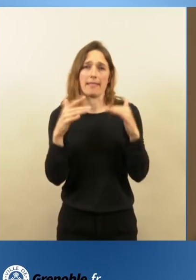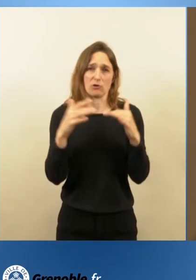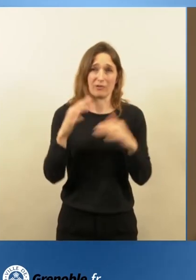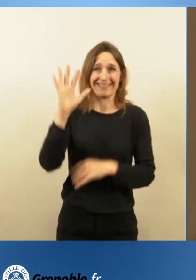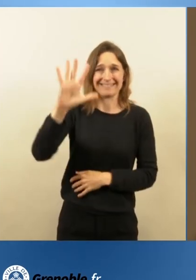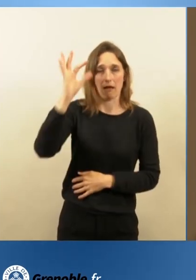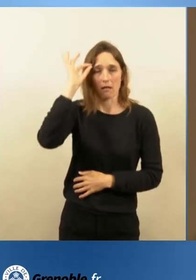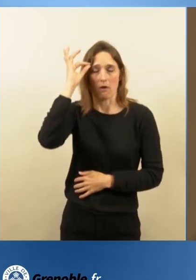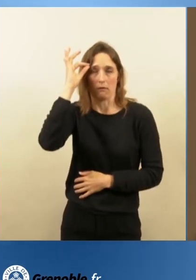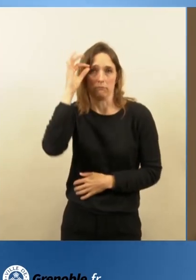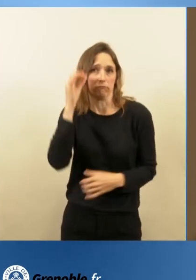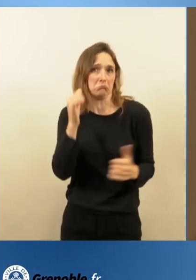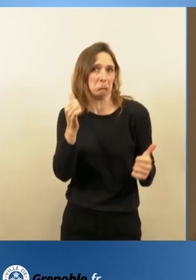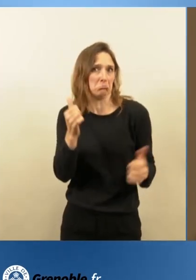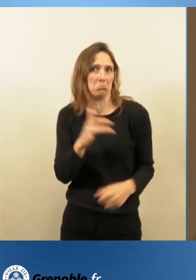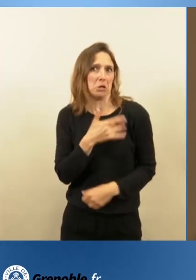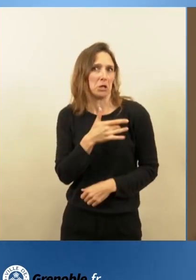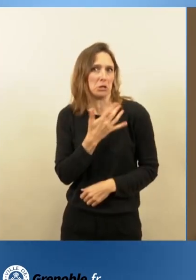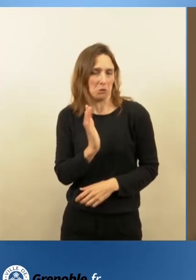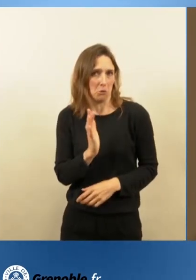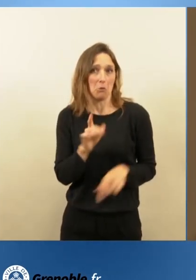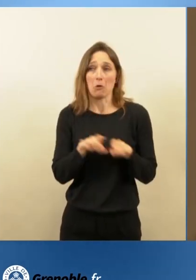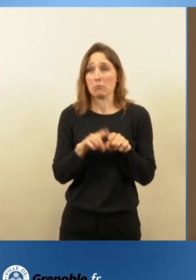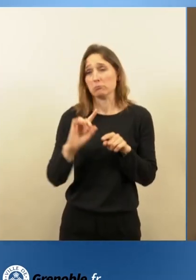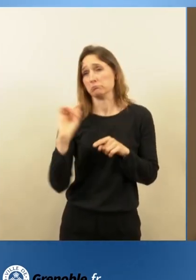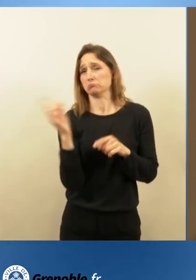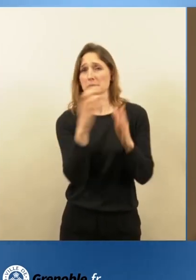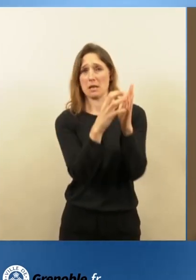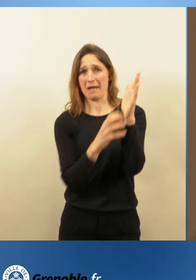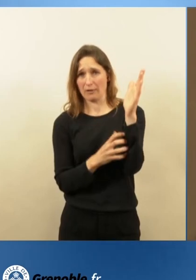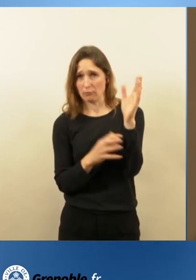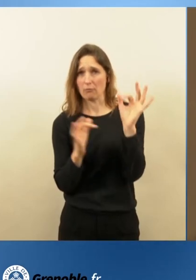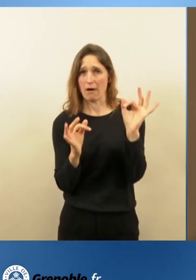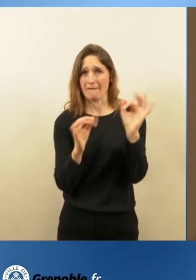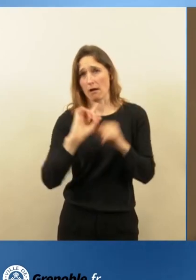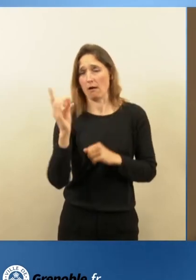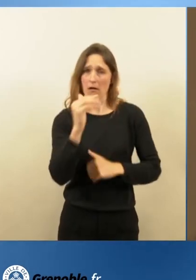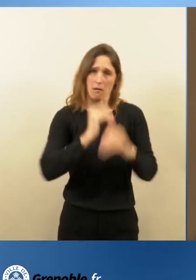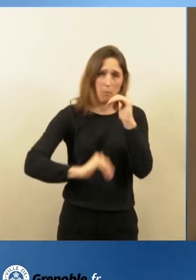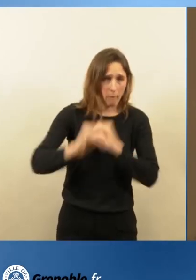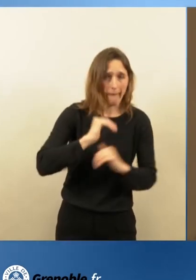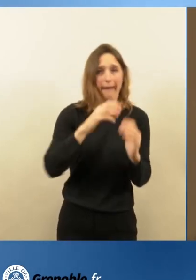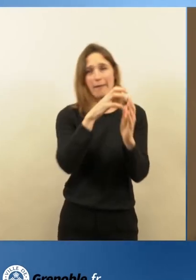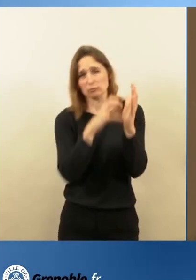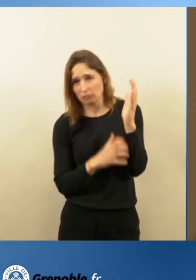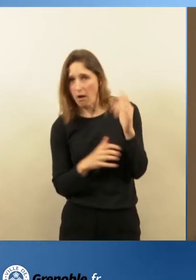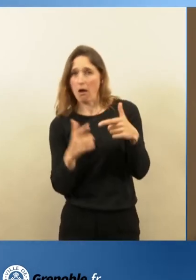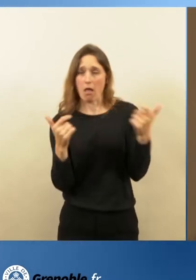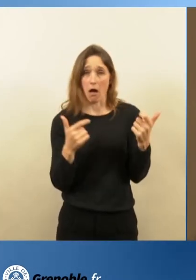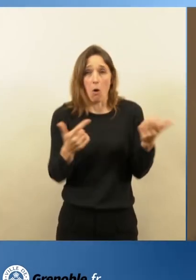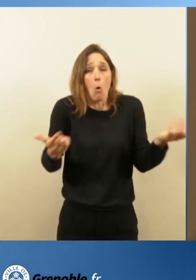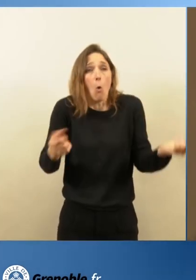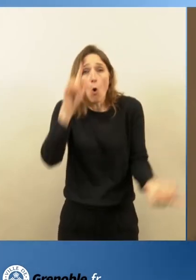très intéressant comme pour toutes les délibérations concernant vos nombreux donc plan et chartes auxquelles objectifs